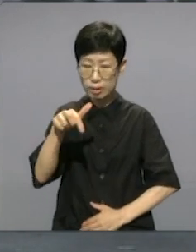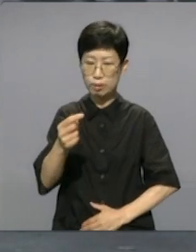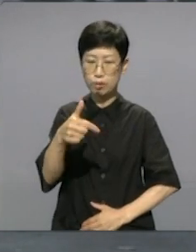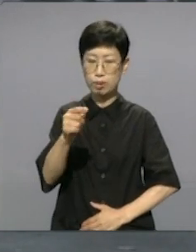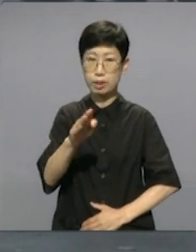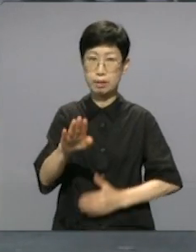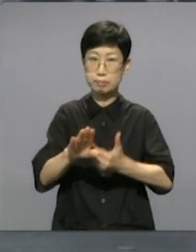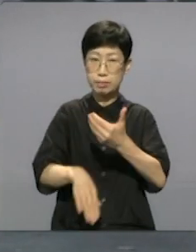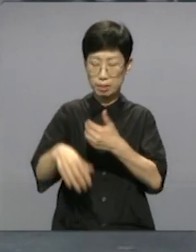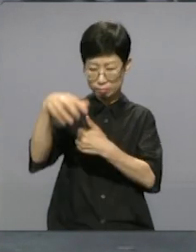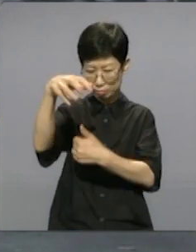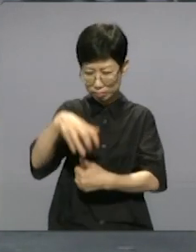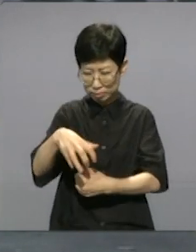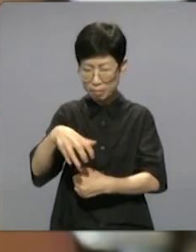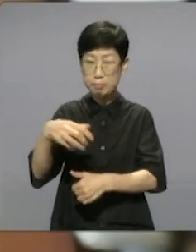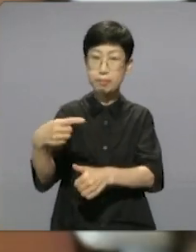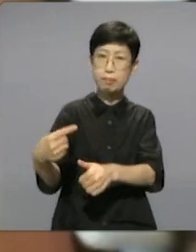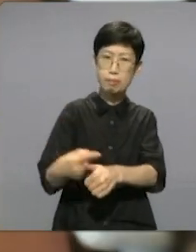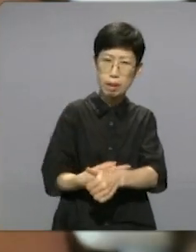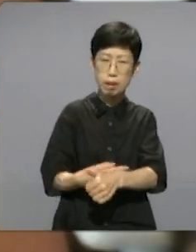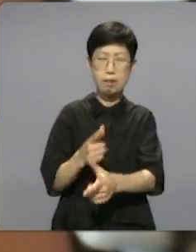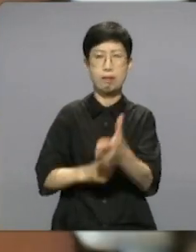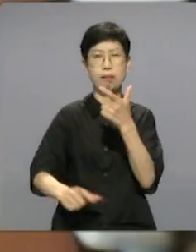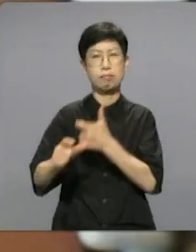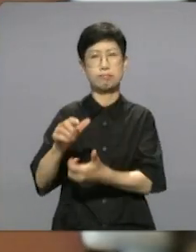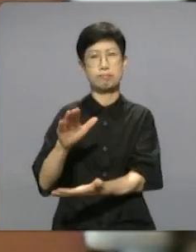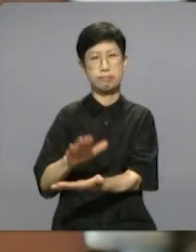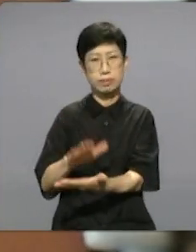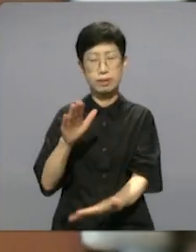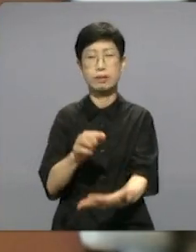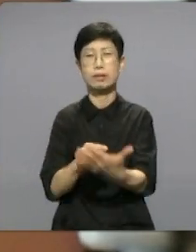갇혀 열기를 도움 뚜껑처럼 가두는 현상입니다.